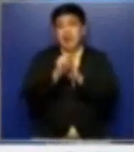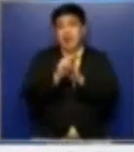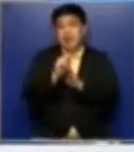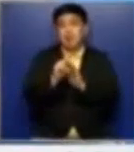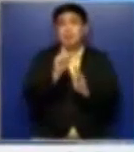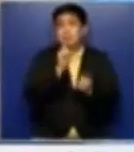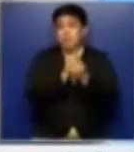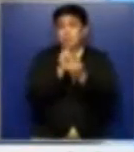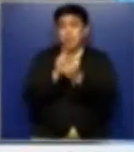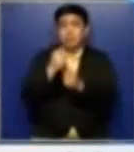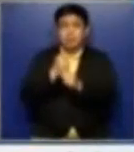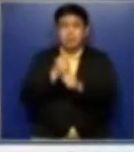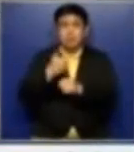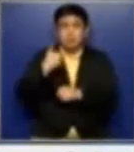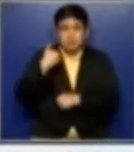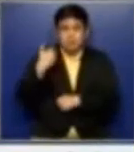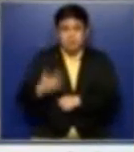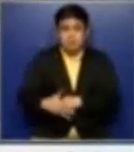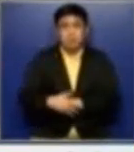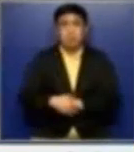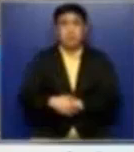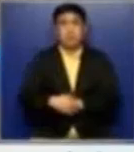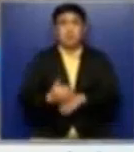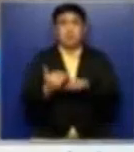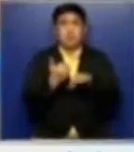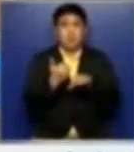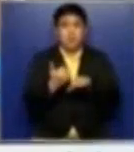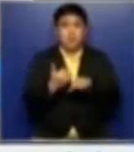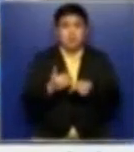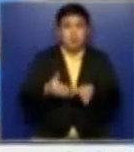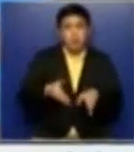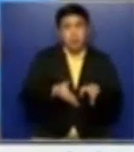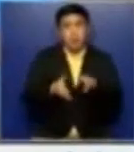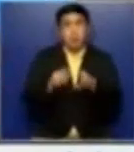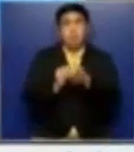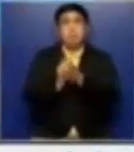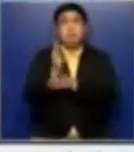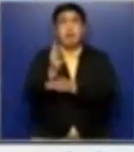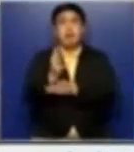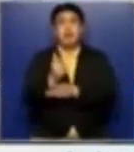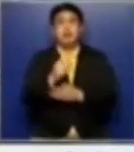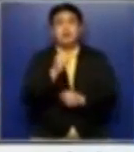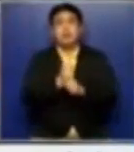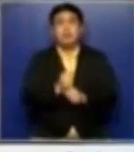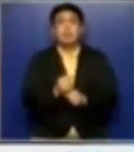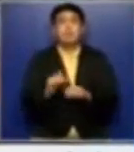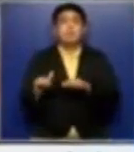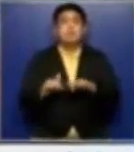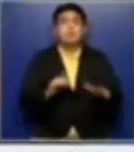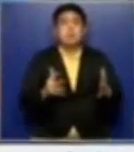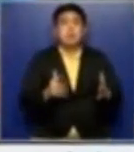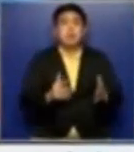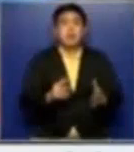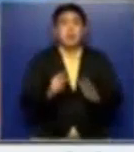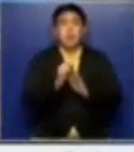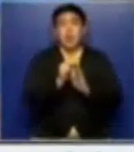วนี่ตัดถนนเขียนไปเป็นป่าทั้งนั้นพอจะสร้างจริงๆบอกว่าไม่มีความพร้อมไม่มีความพร้อมก็เข้าก